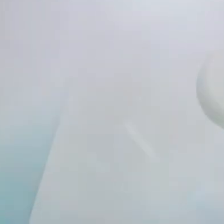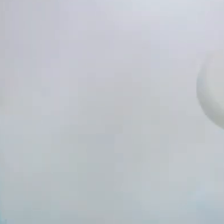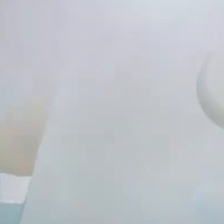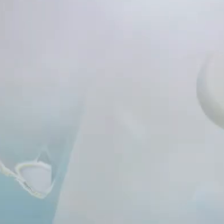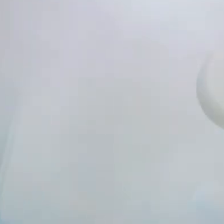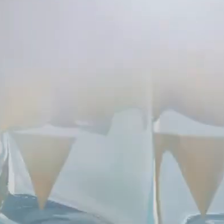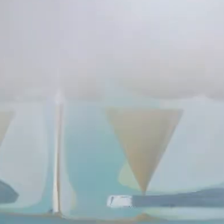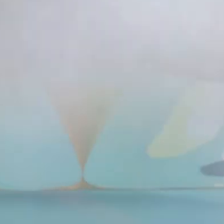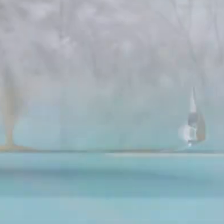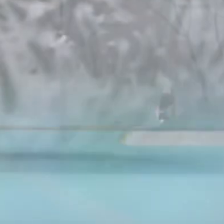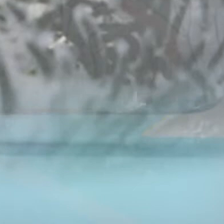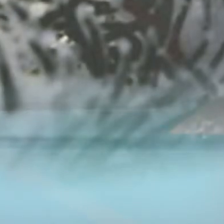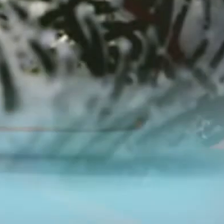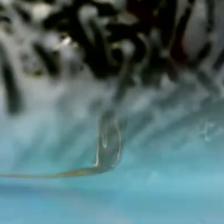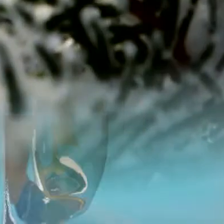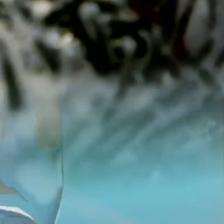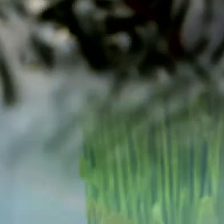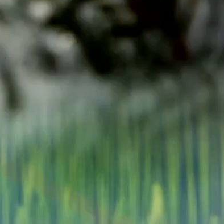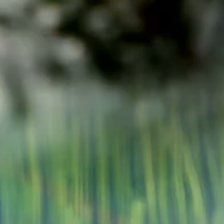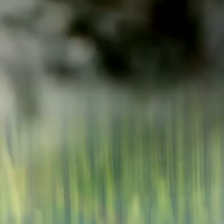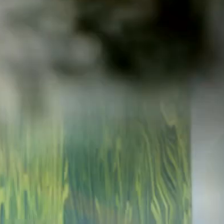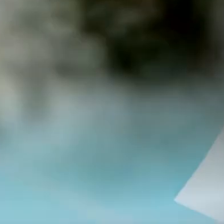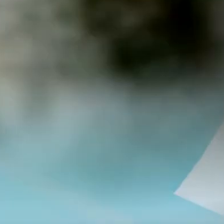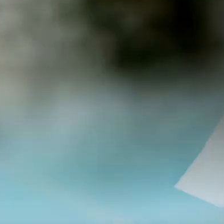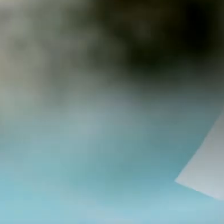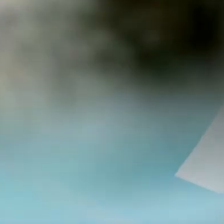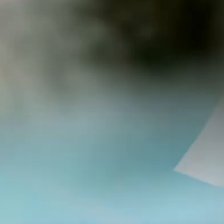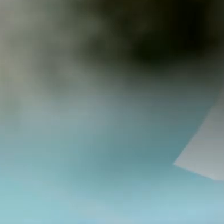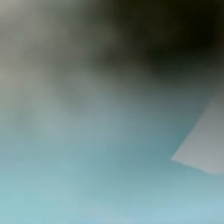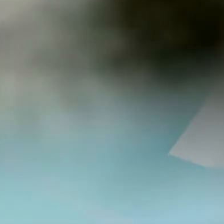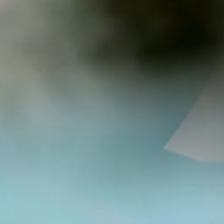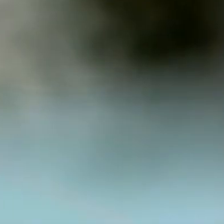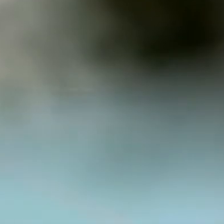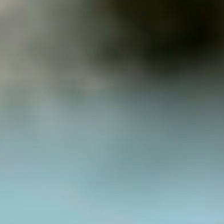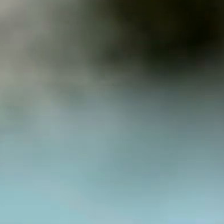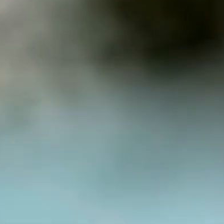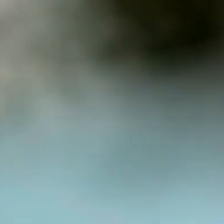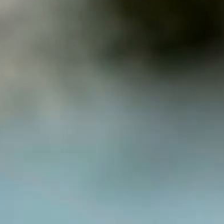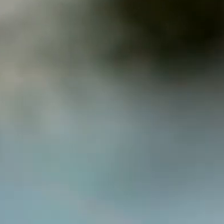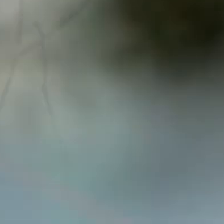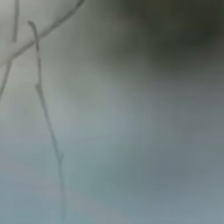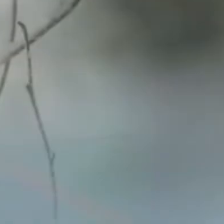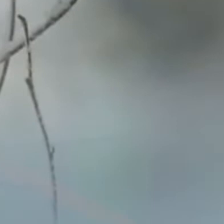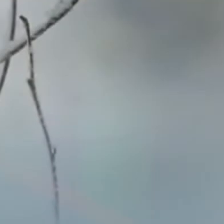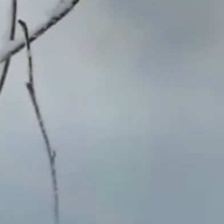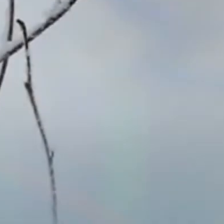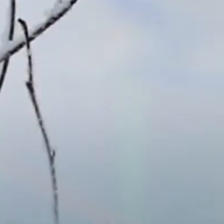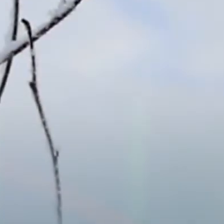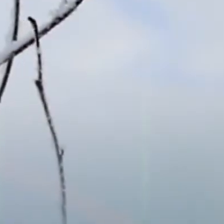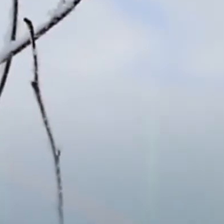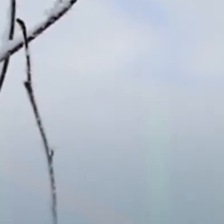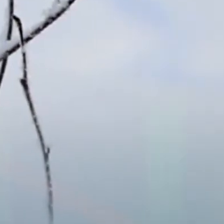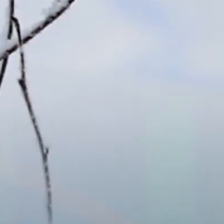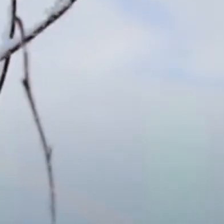Па праваслаўным календары 12 лютага імяніны ў Васіля, Рыгора, Івана, Максіма, Пятра і